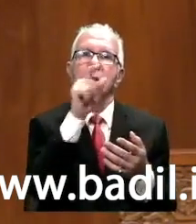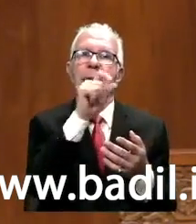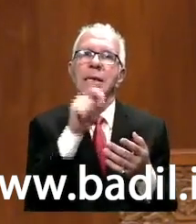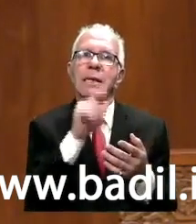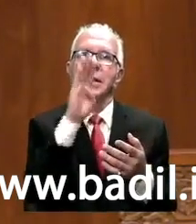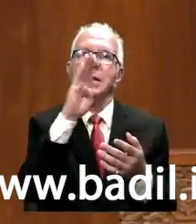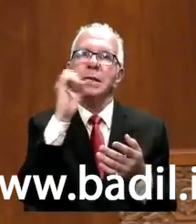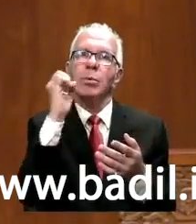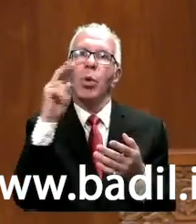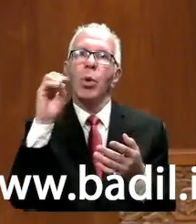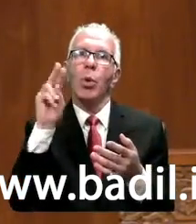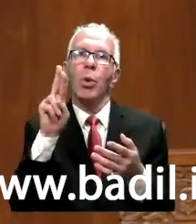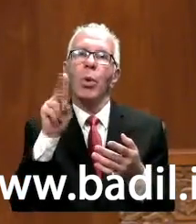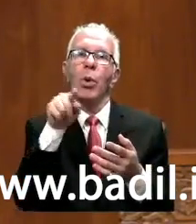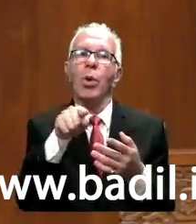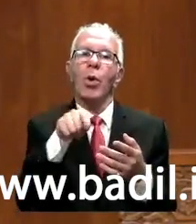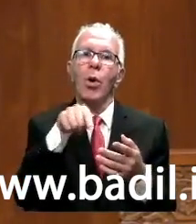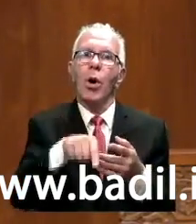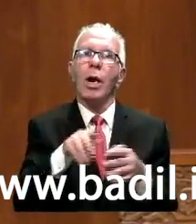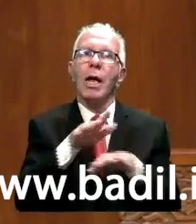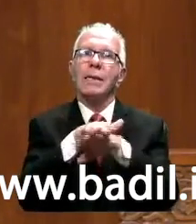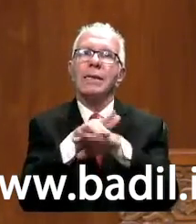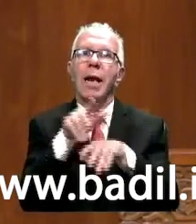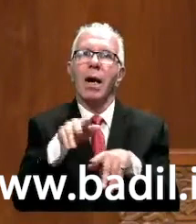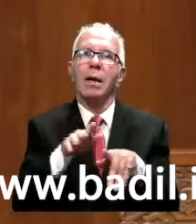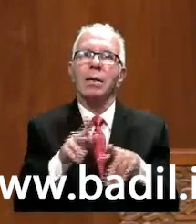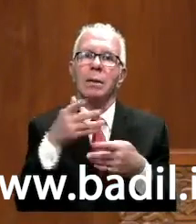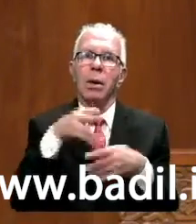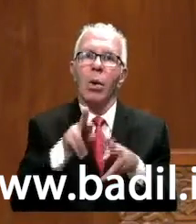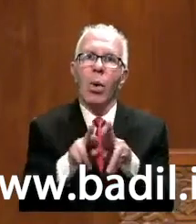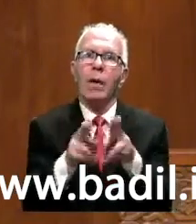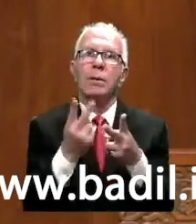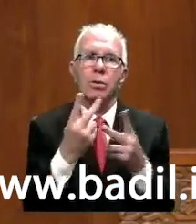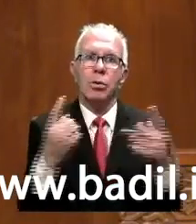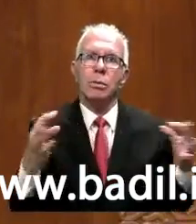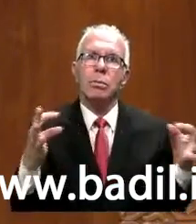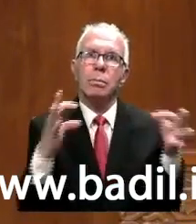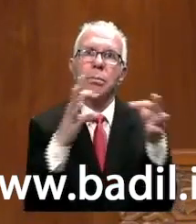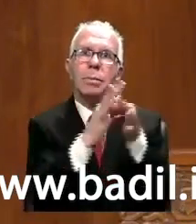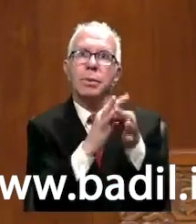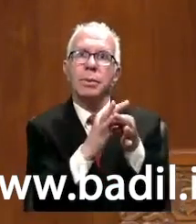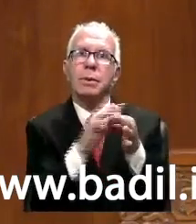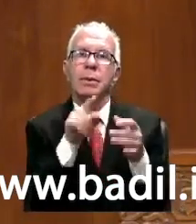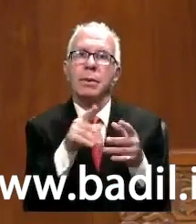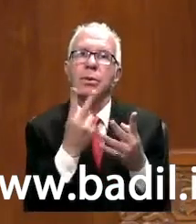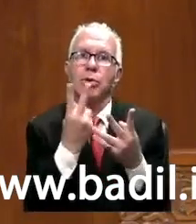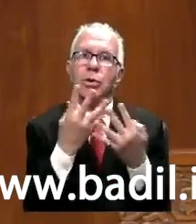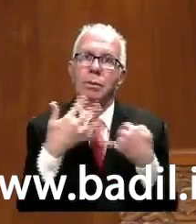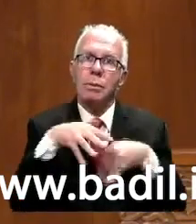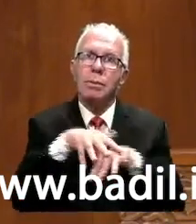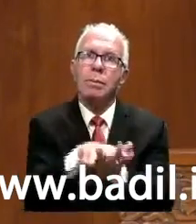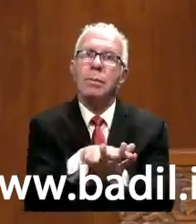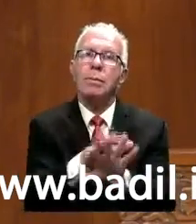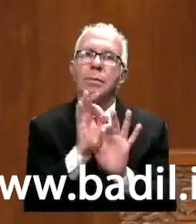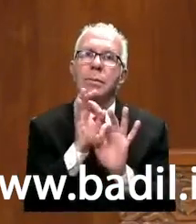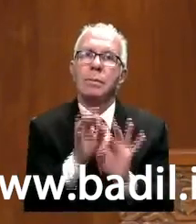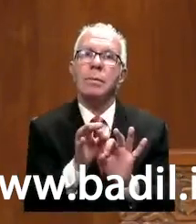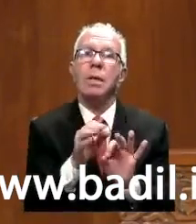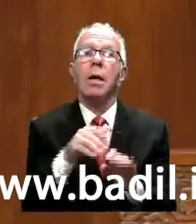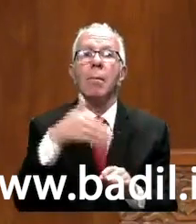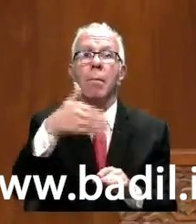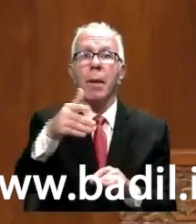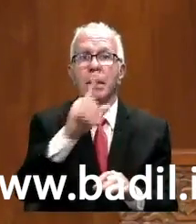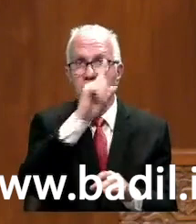مشاريع محطه تحليه المياه بالاضافه الى المحطات التي توجد في اطار طول انجاز ولا